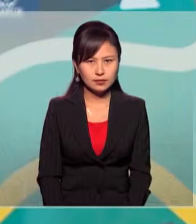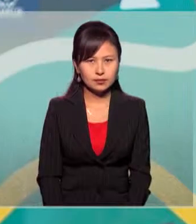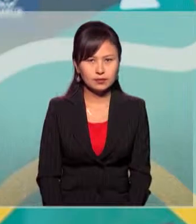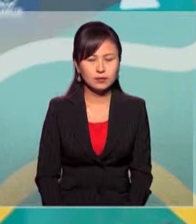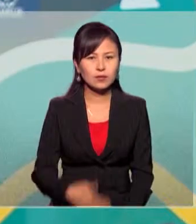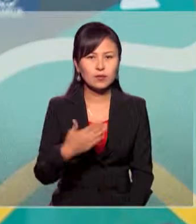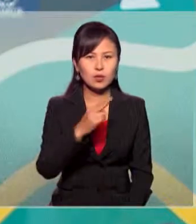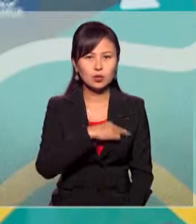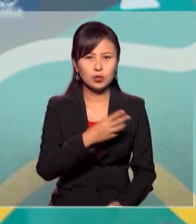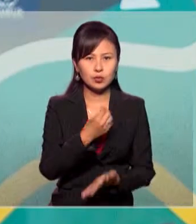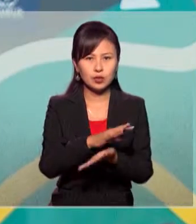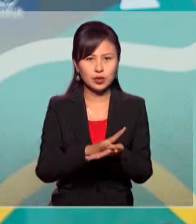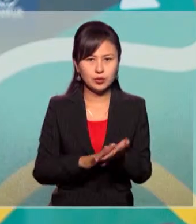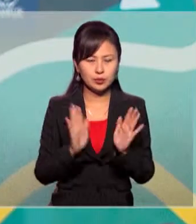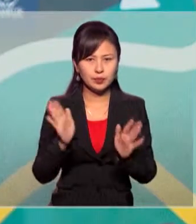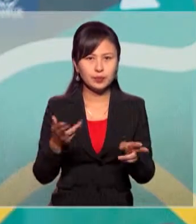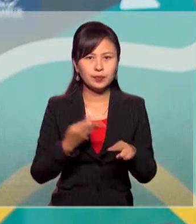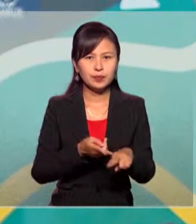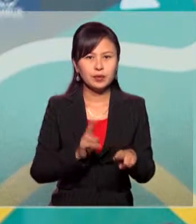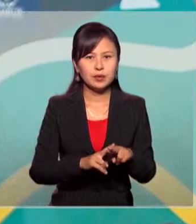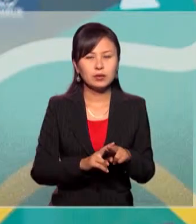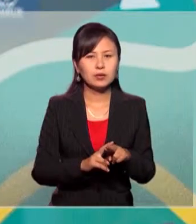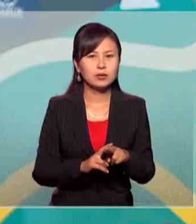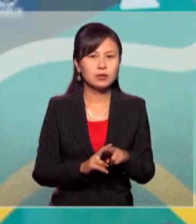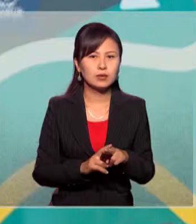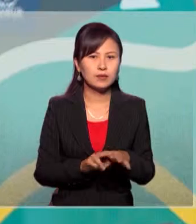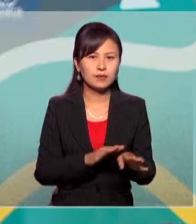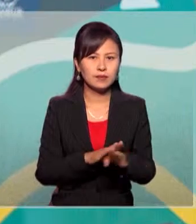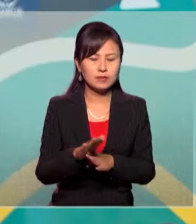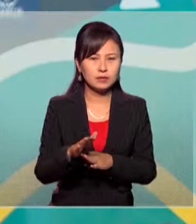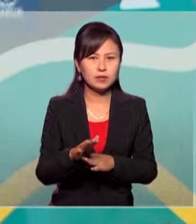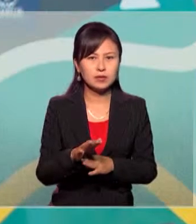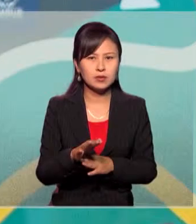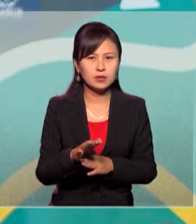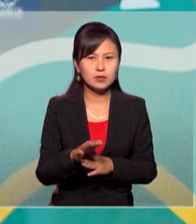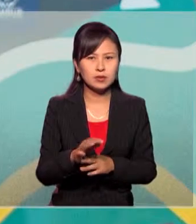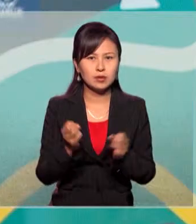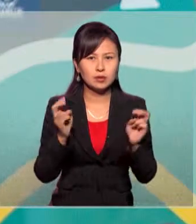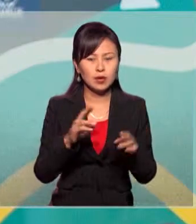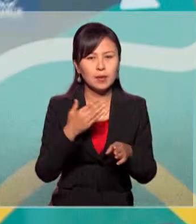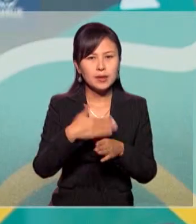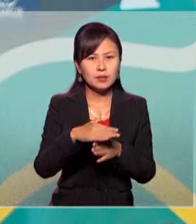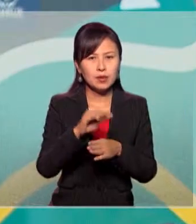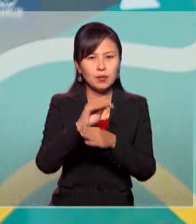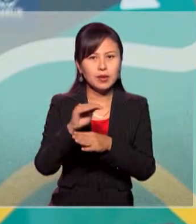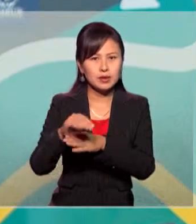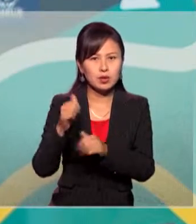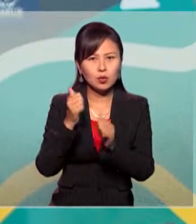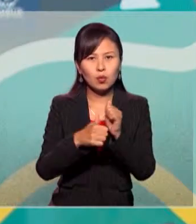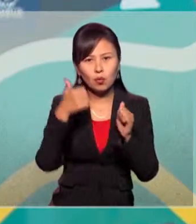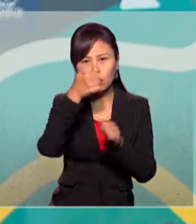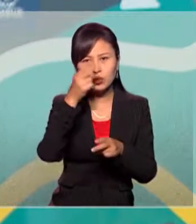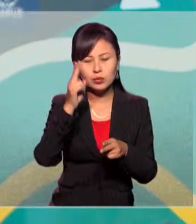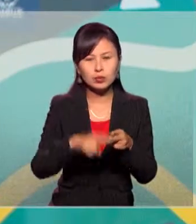Бұл жұмыстарға жалғасын табатын болады. Станцияларды орналастыру барысы бойынша біз станцияларды іске біртіндеп қоса беретін боламыз. Жыл соңына дейін қала